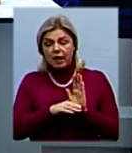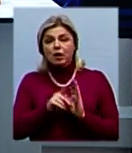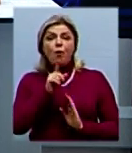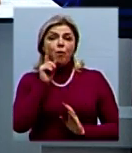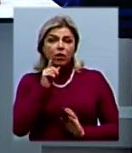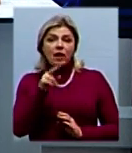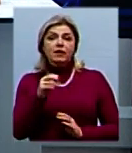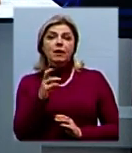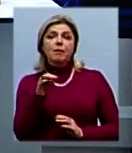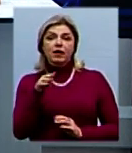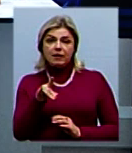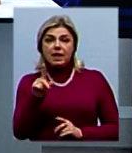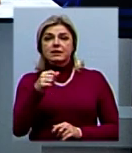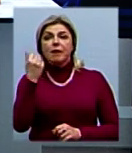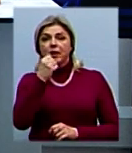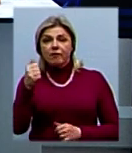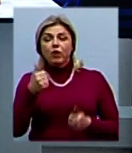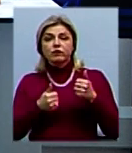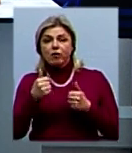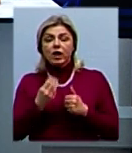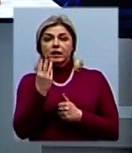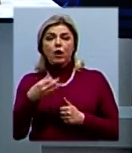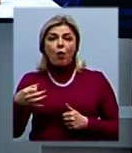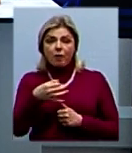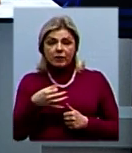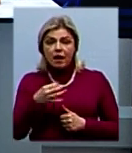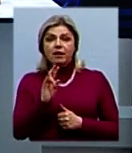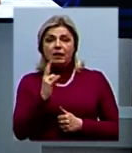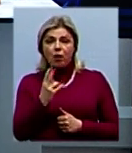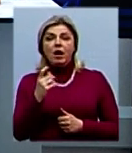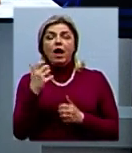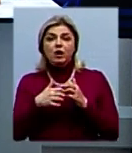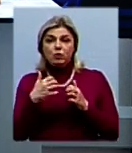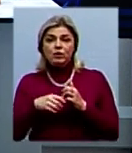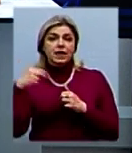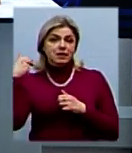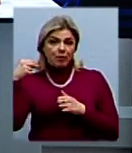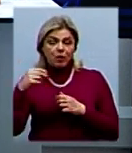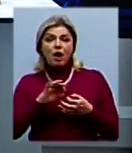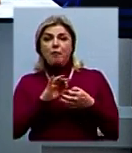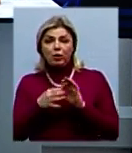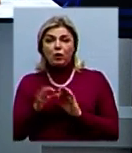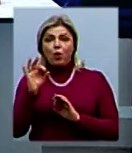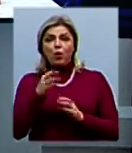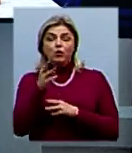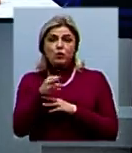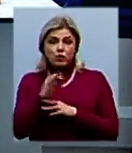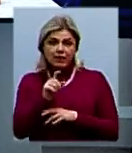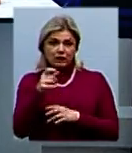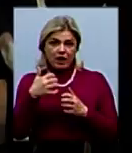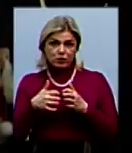За перемогу змагалися школярі трьох областей – Миколаївської, Херсонської та Запорізької. Подробиці у сюжеті колег з